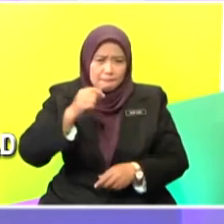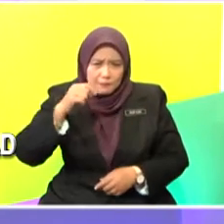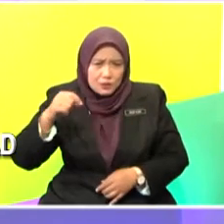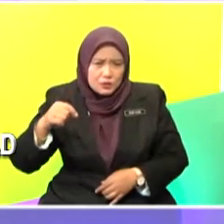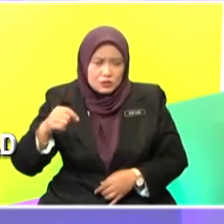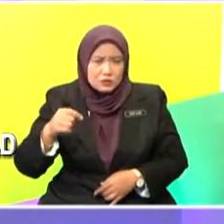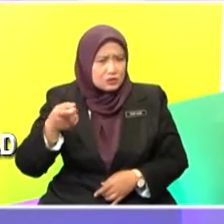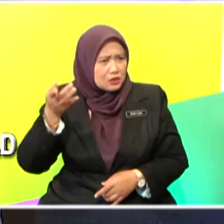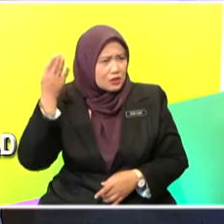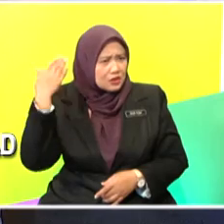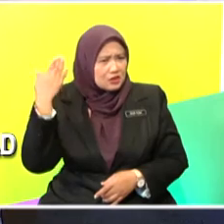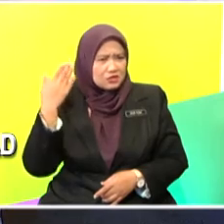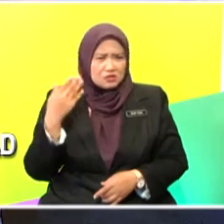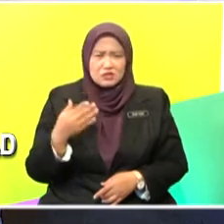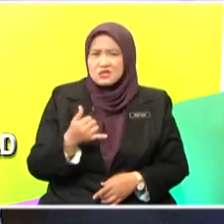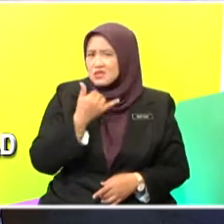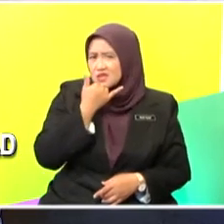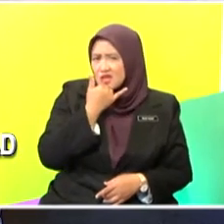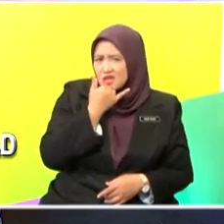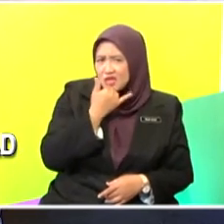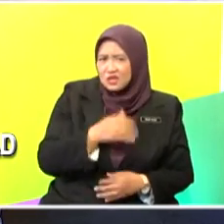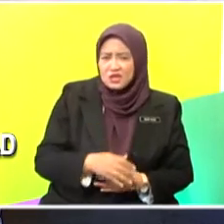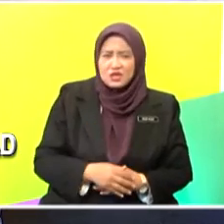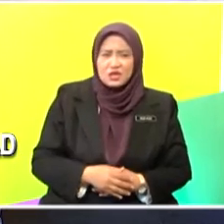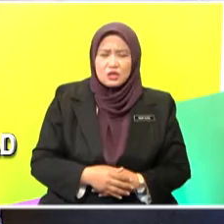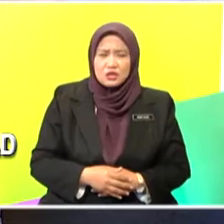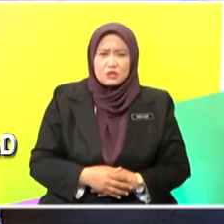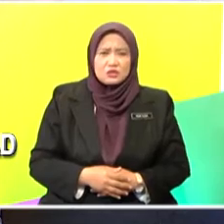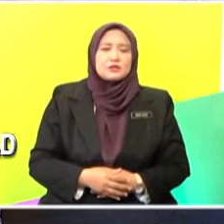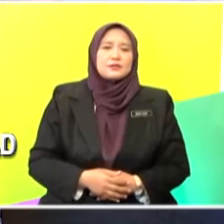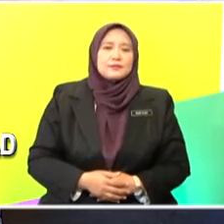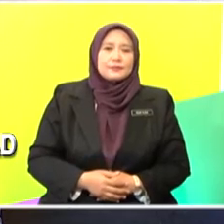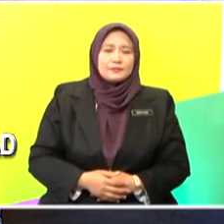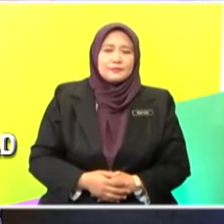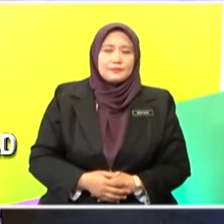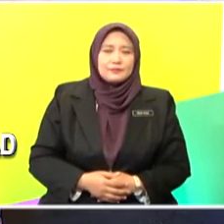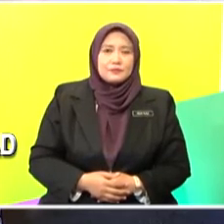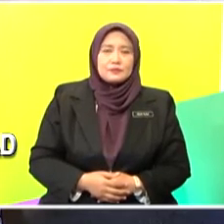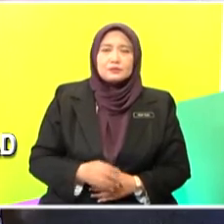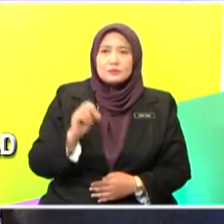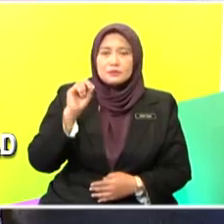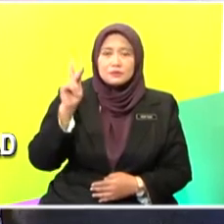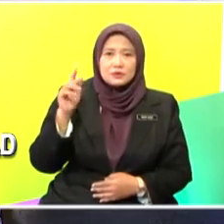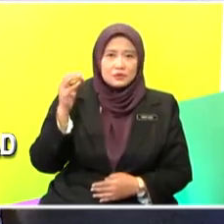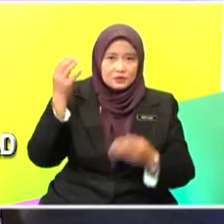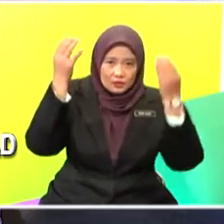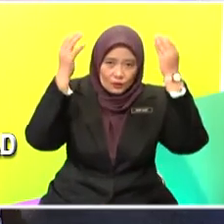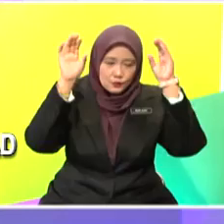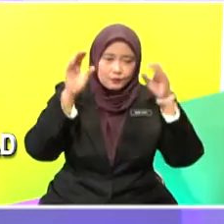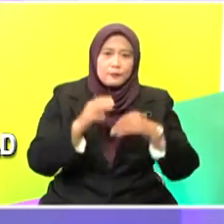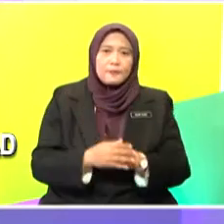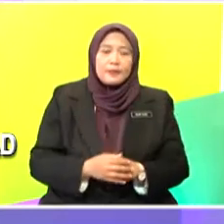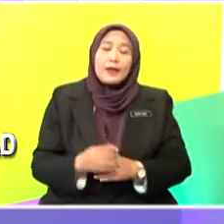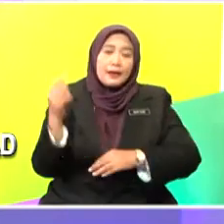dengan betul. Oh, patutlah tidak selesa ketika saya pegang tadi. Okey cikgu, silakan. Okey, hari